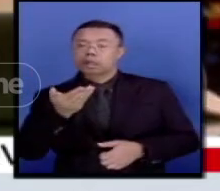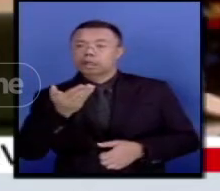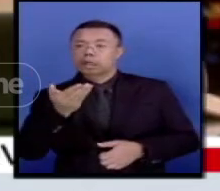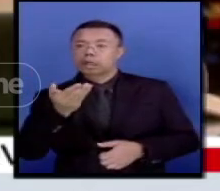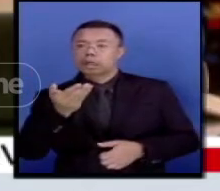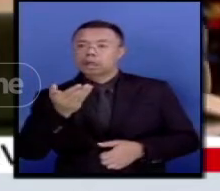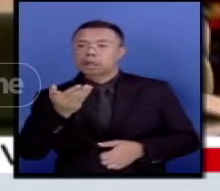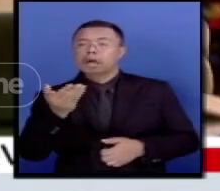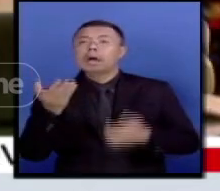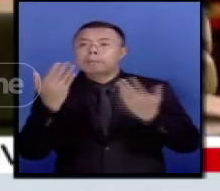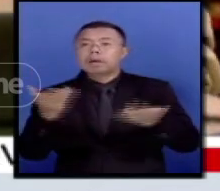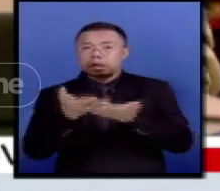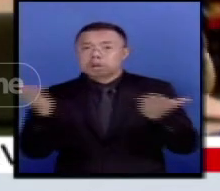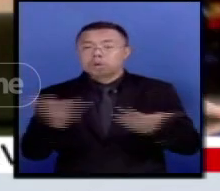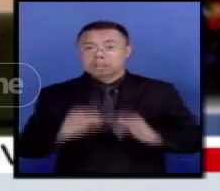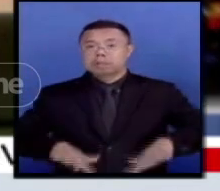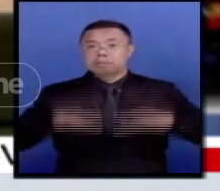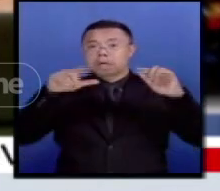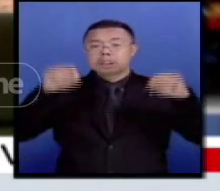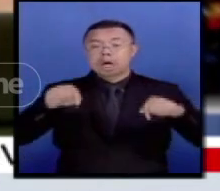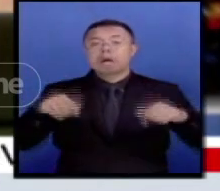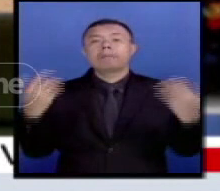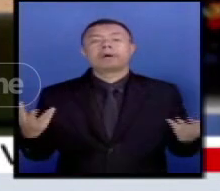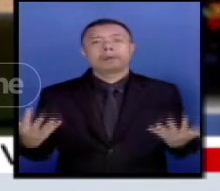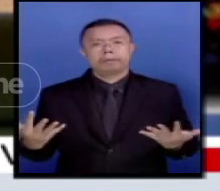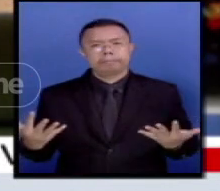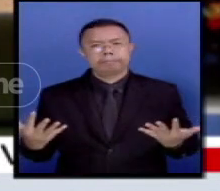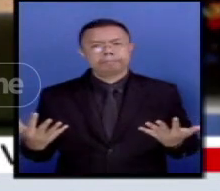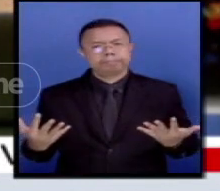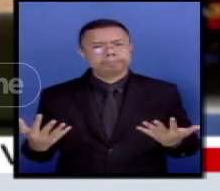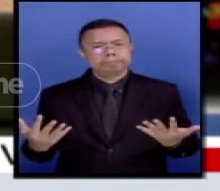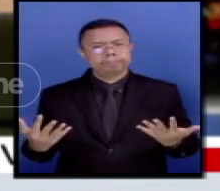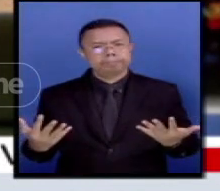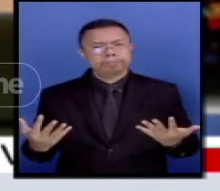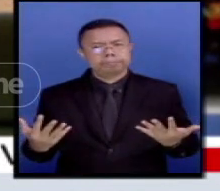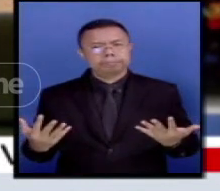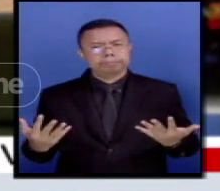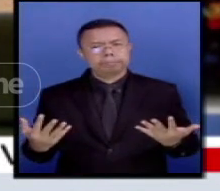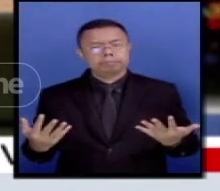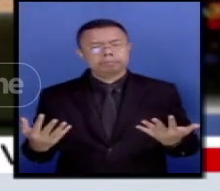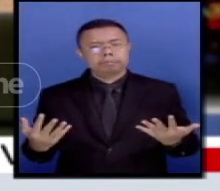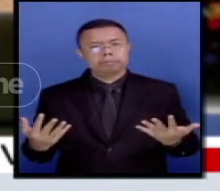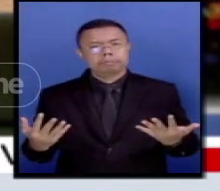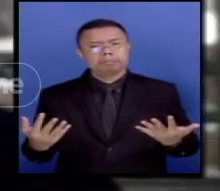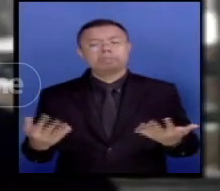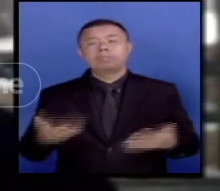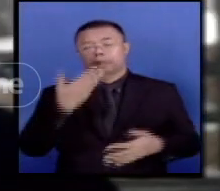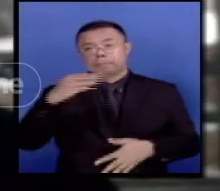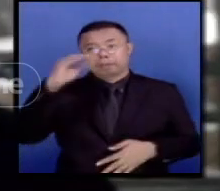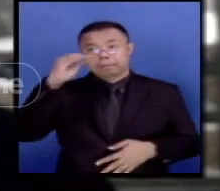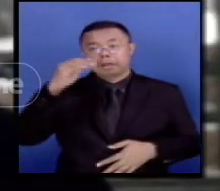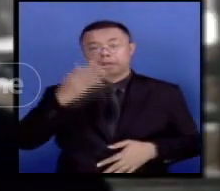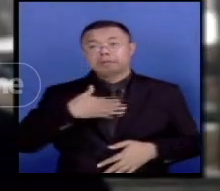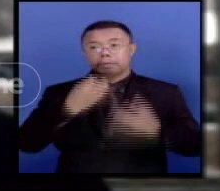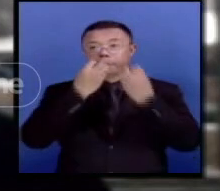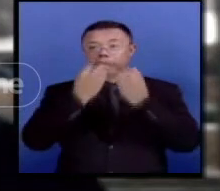Bagaimana kondisi banjir saat ini ya selamat pagi dapat saya